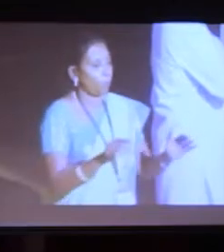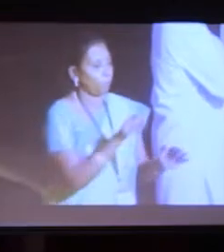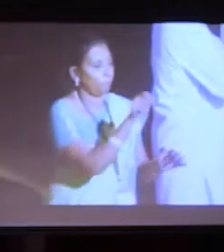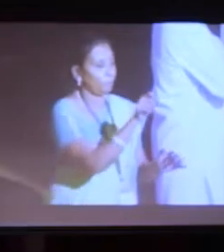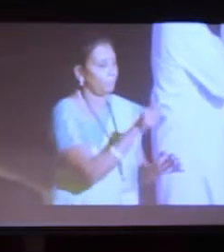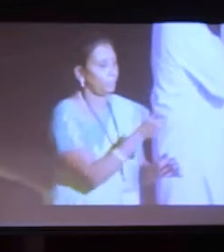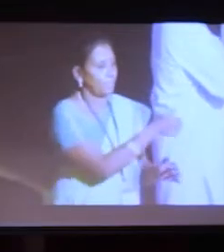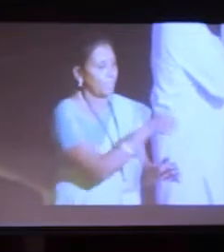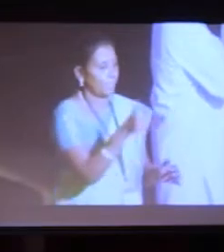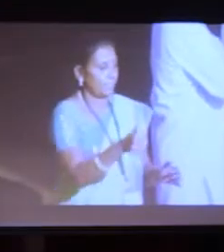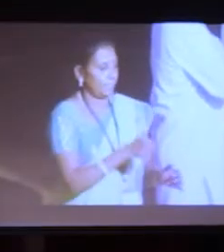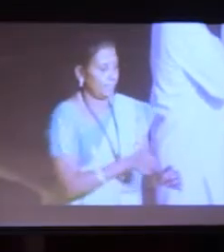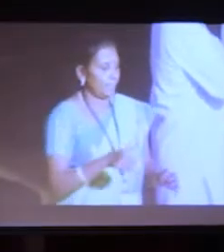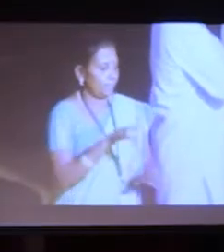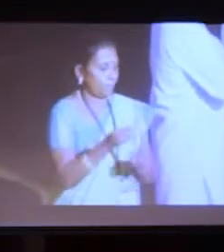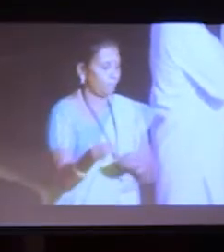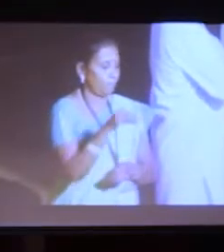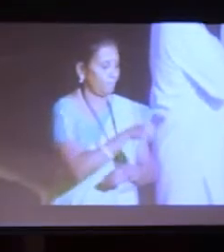അതിനാണ്